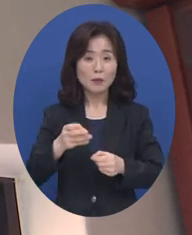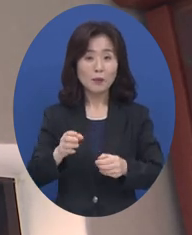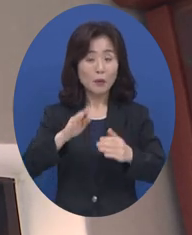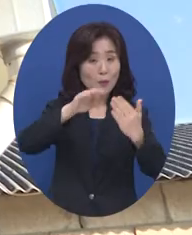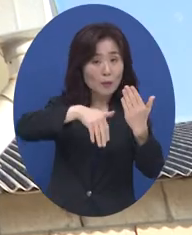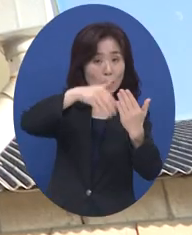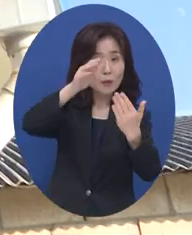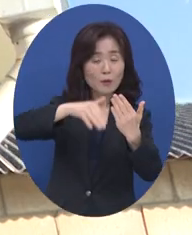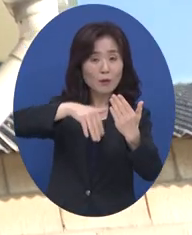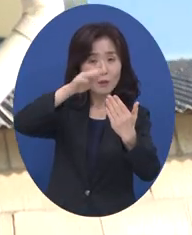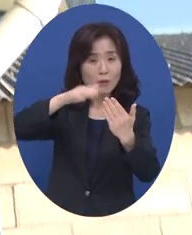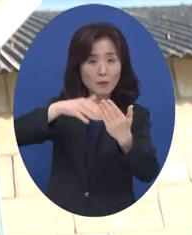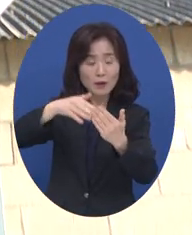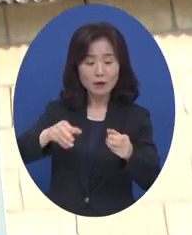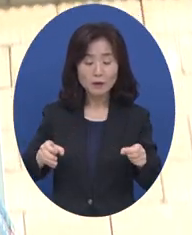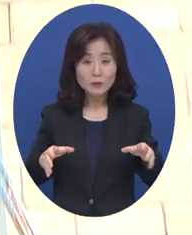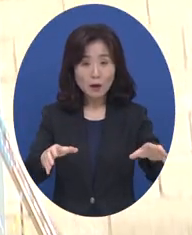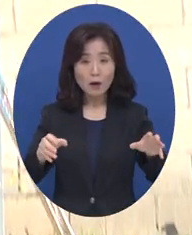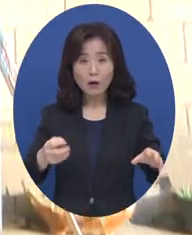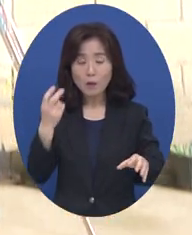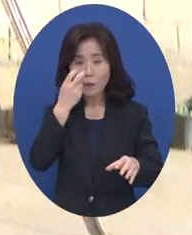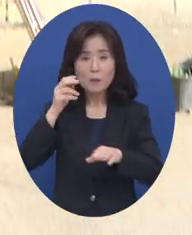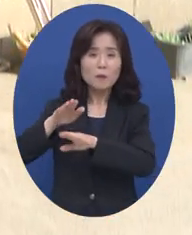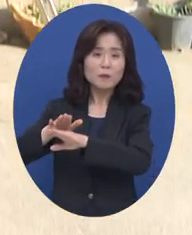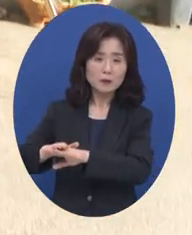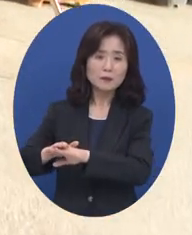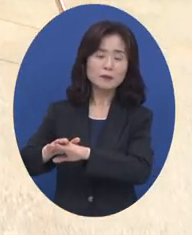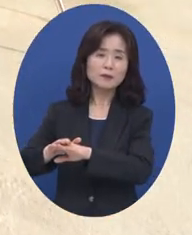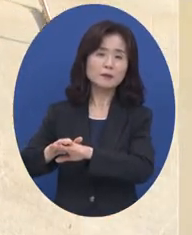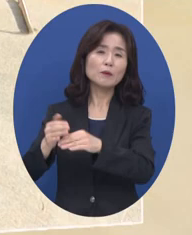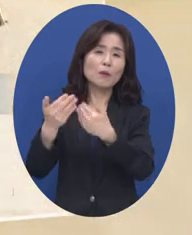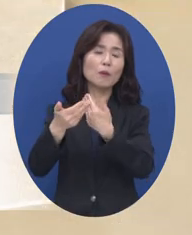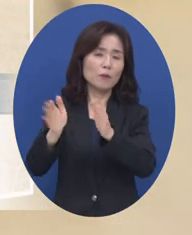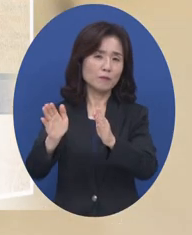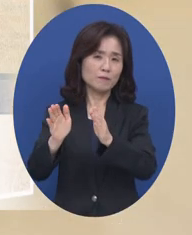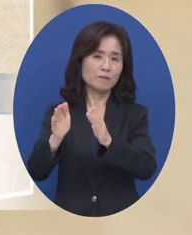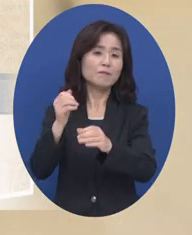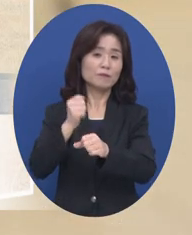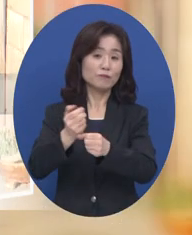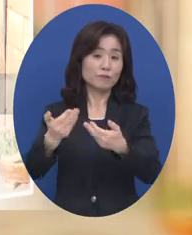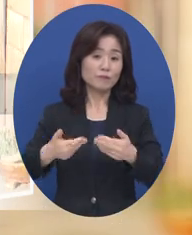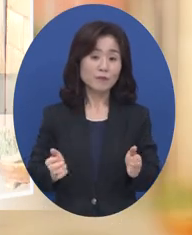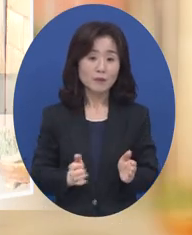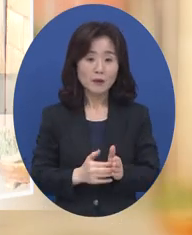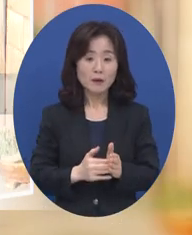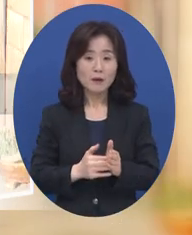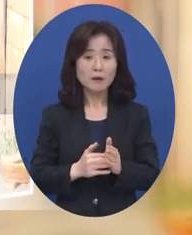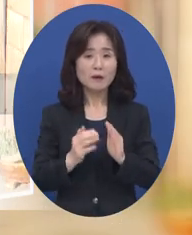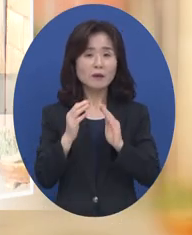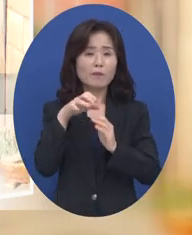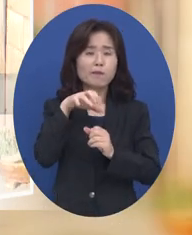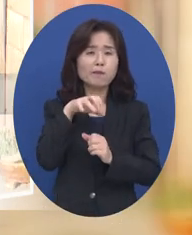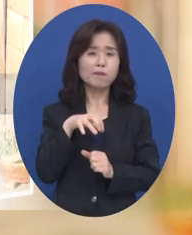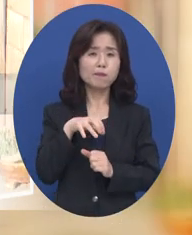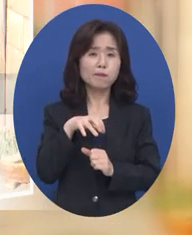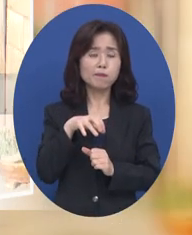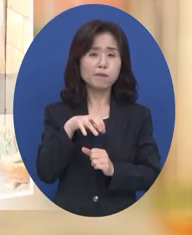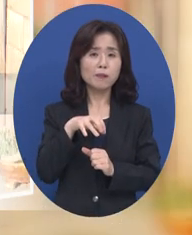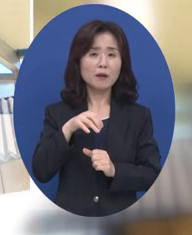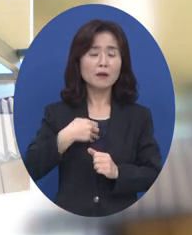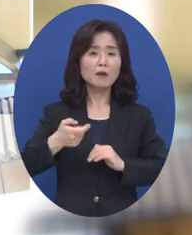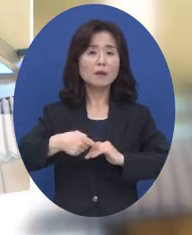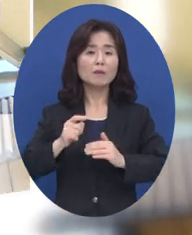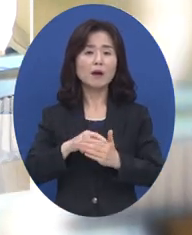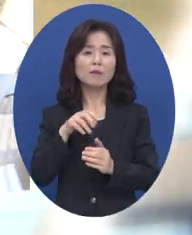샌드위치 패널 등 맞춤형 공사를 진행했습니다 집안에 닫힘 공간 해서 내 마음도 닫혀 있다고